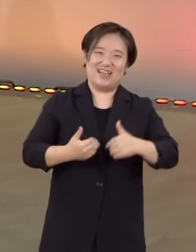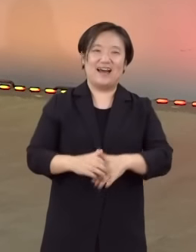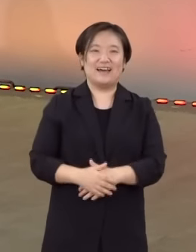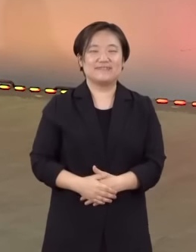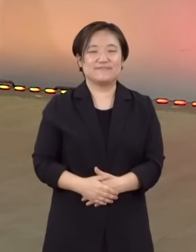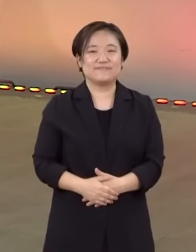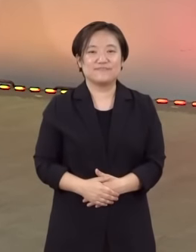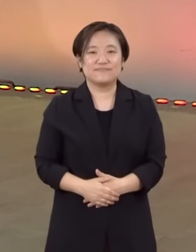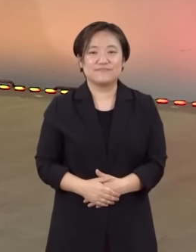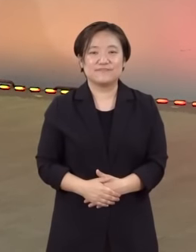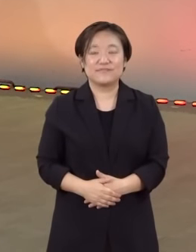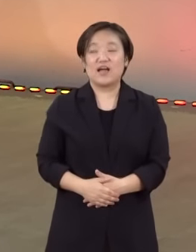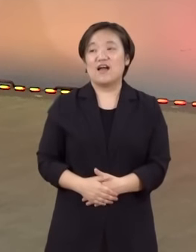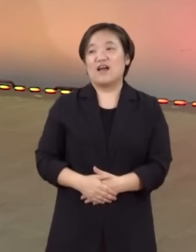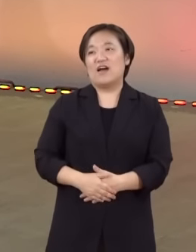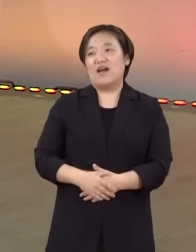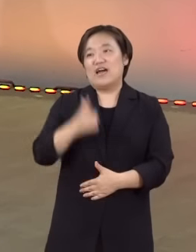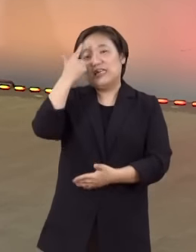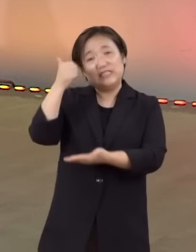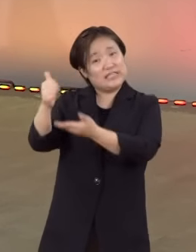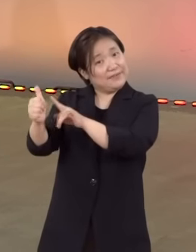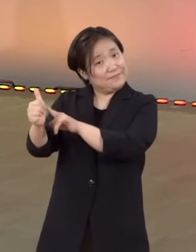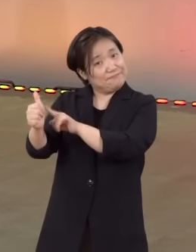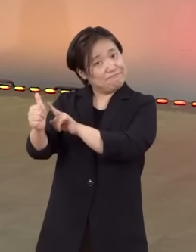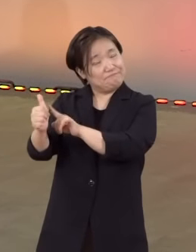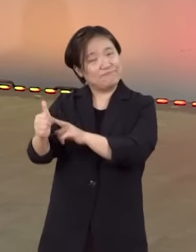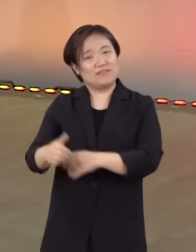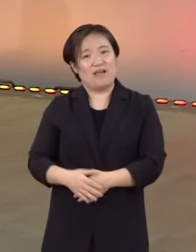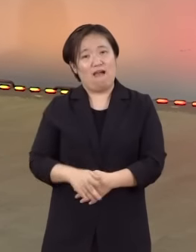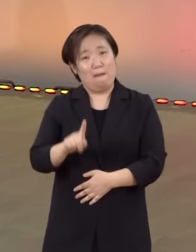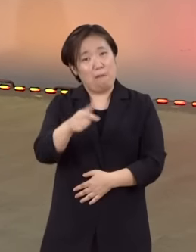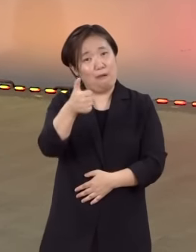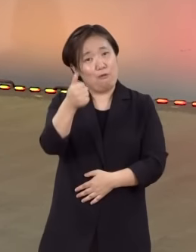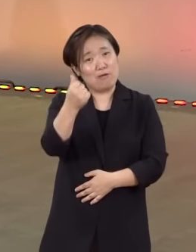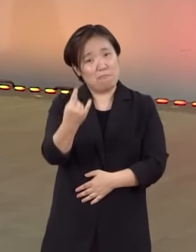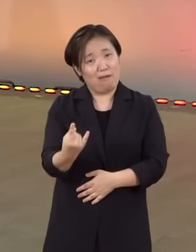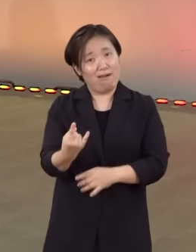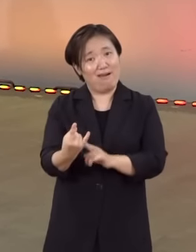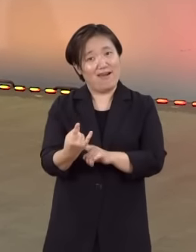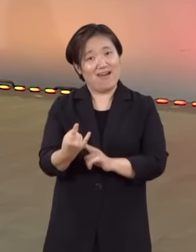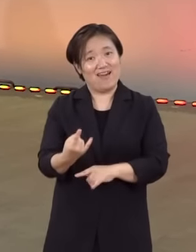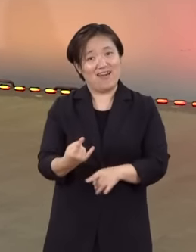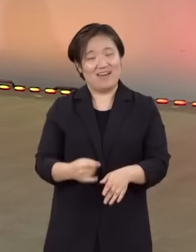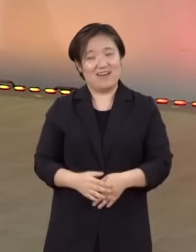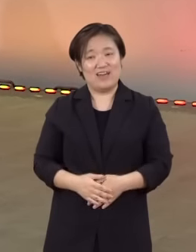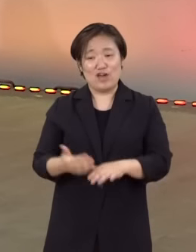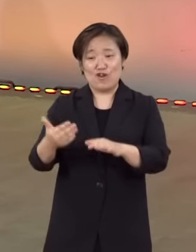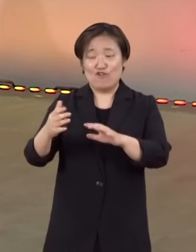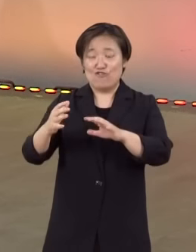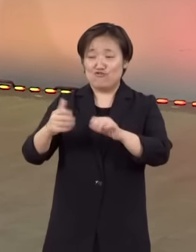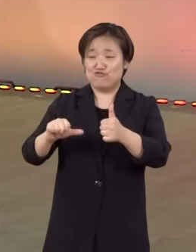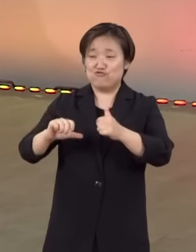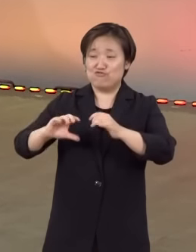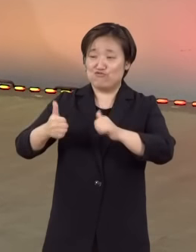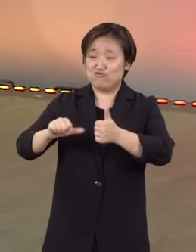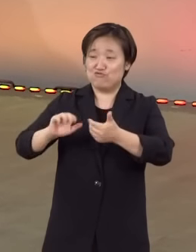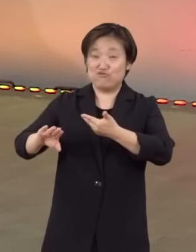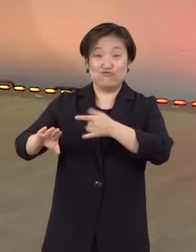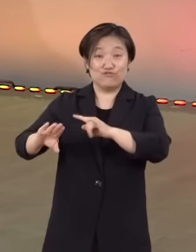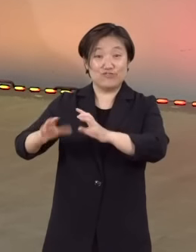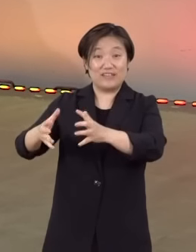광우스님 소나무 시즌 3 150회 저승 버스를 탈출하고의 사연을